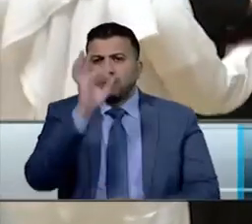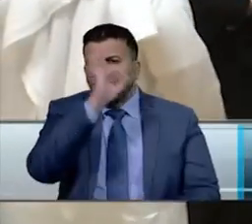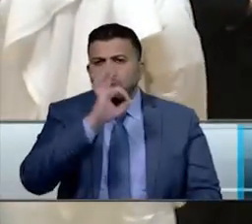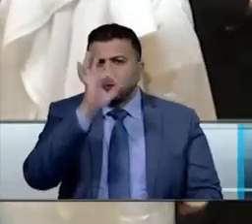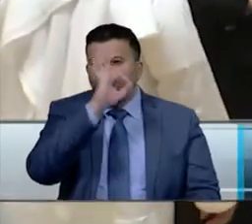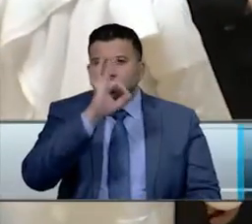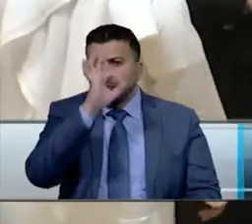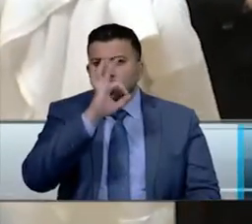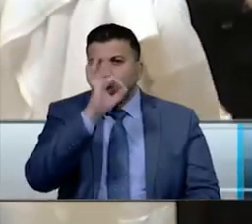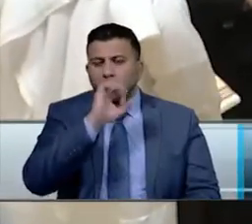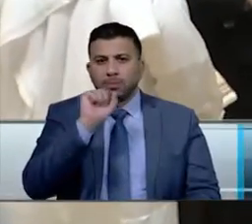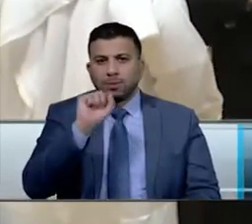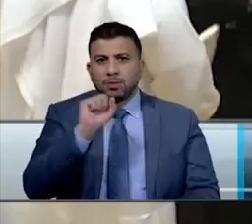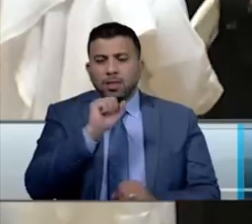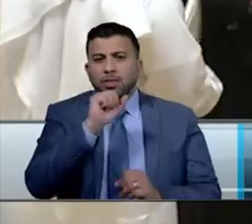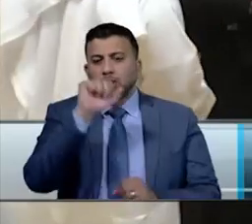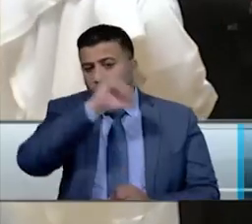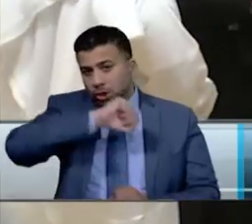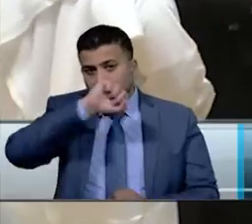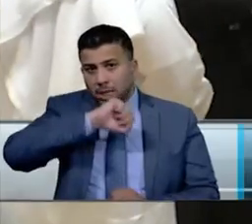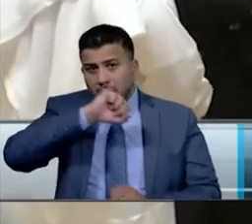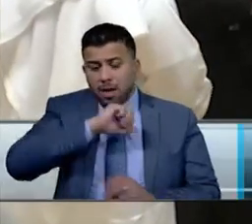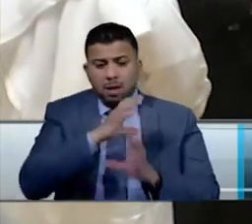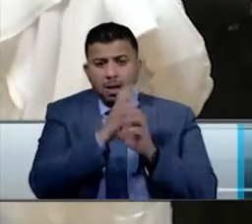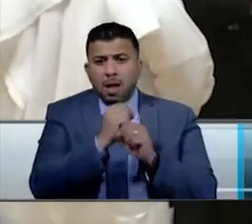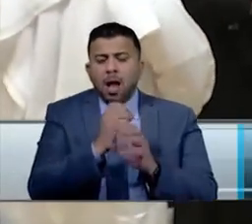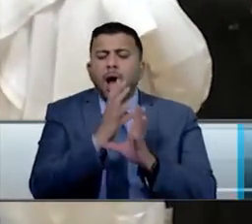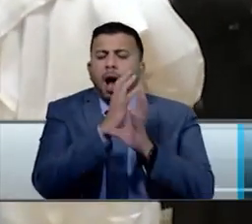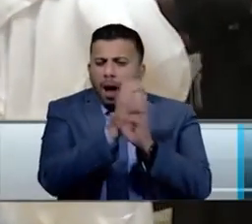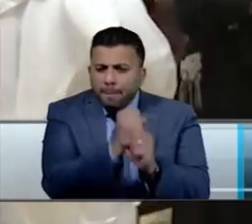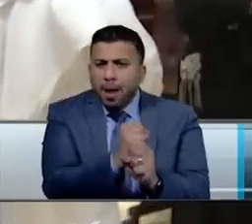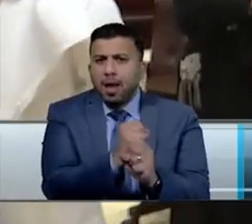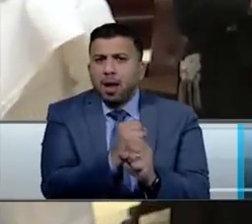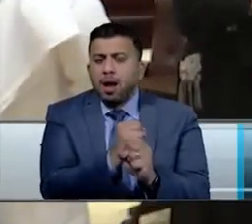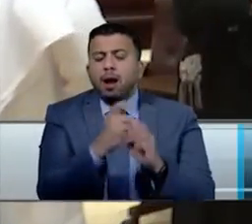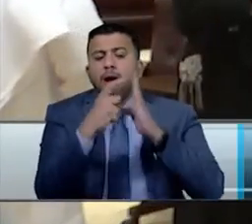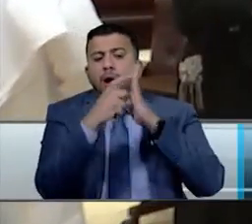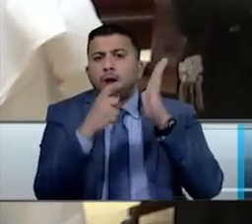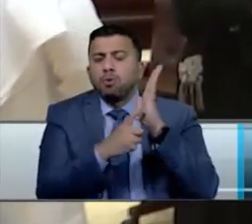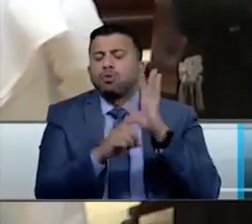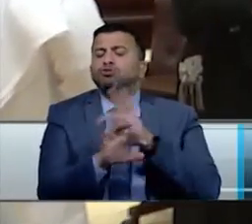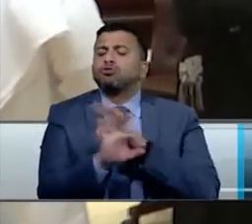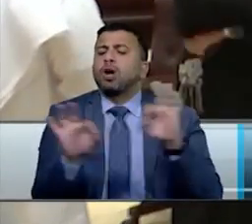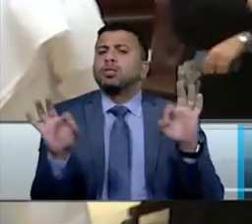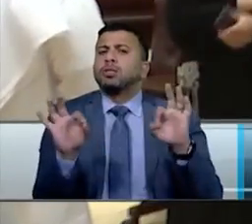الشارقة الذي يوفر حماية قانونية كافية